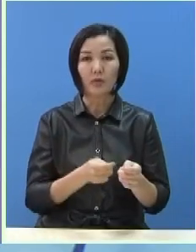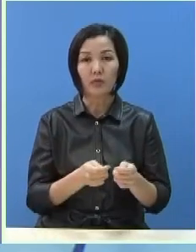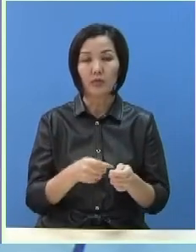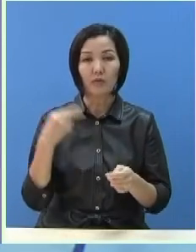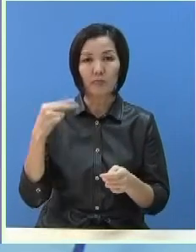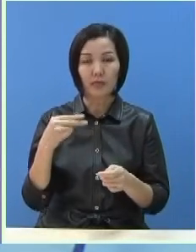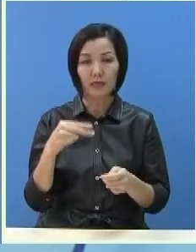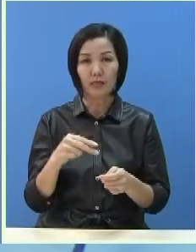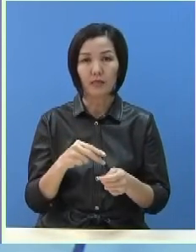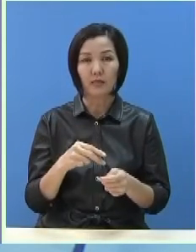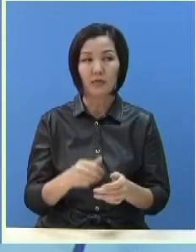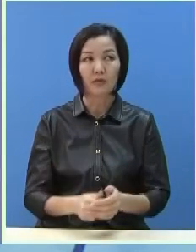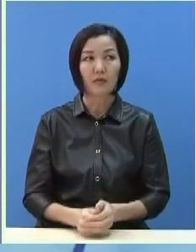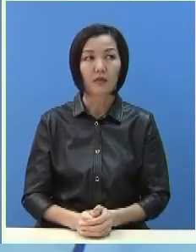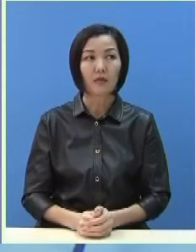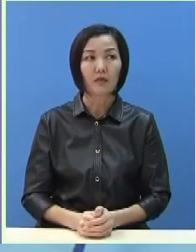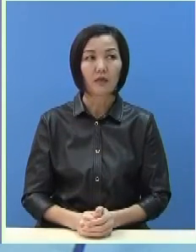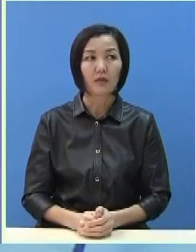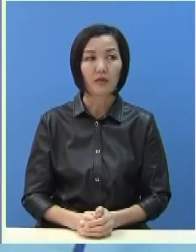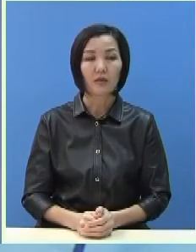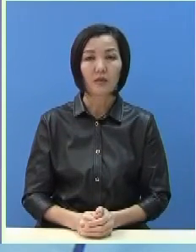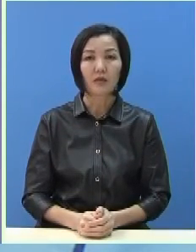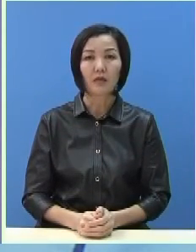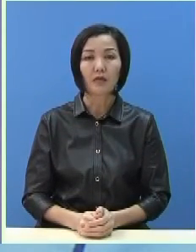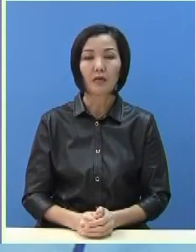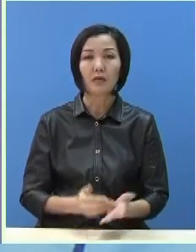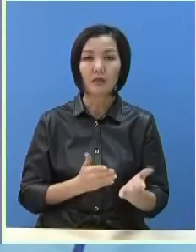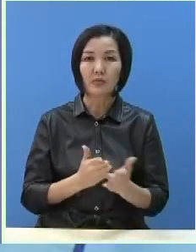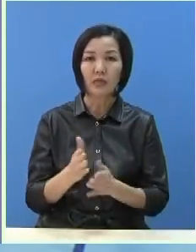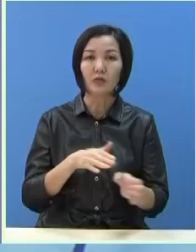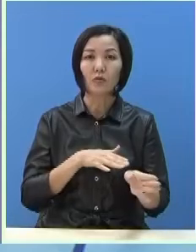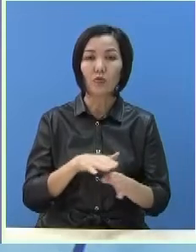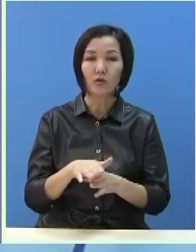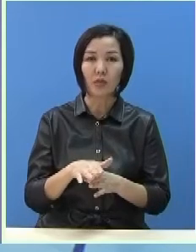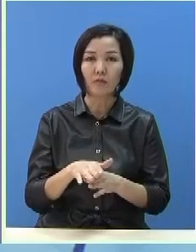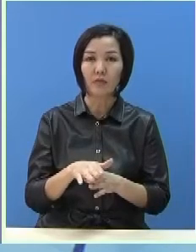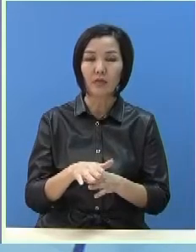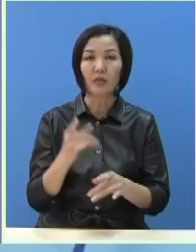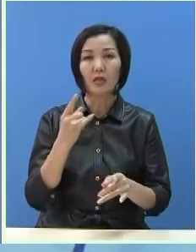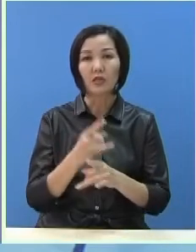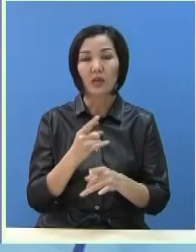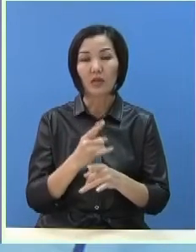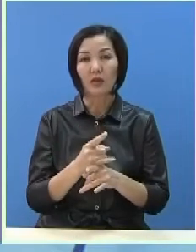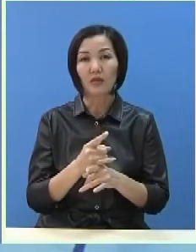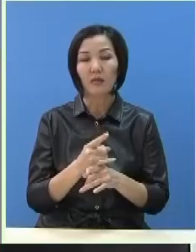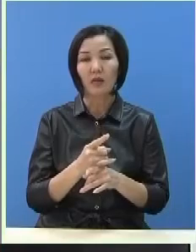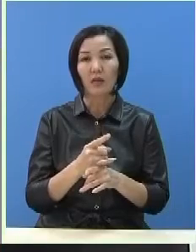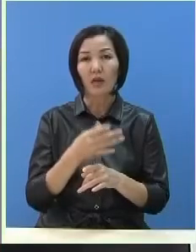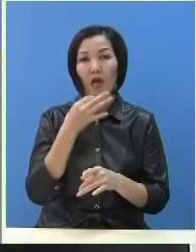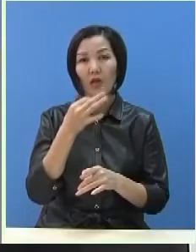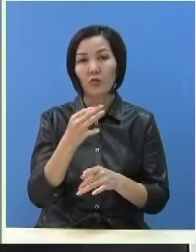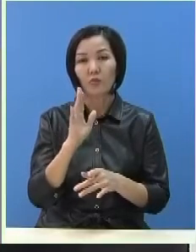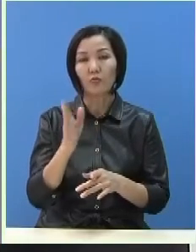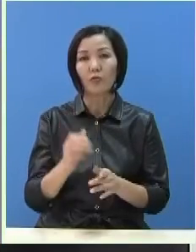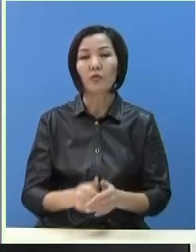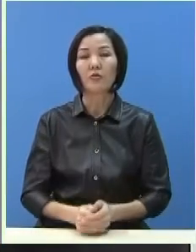президент. Одан кейін ол кісінің адам болғаннан кейін оның саясаты орындалып жатыр деп жалған ақпарат. Мына кеңес өкіметінің құлауына да 70 жыл